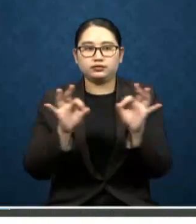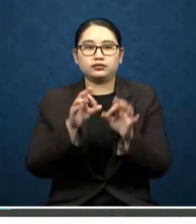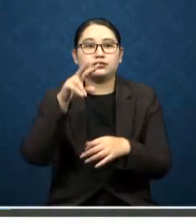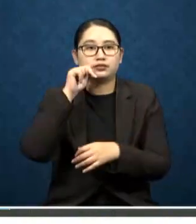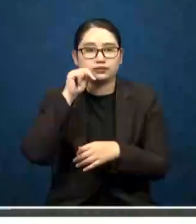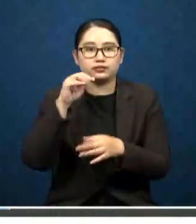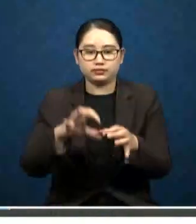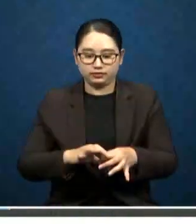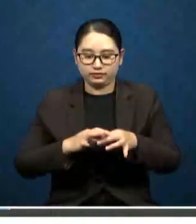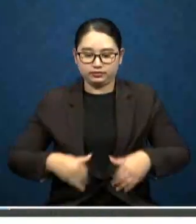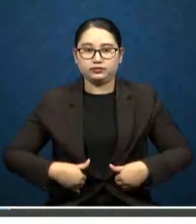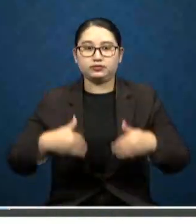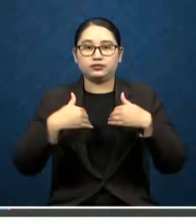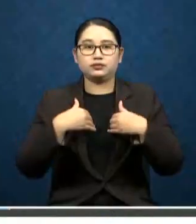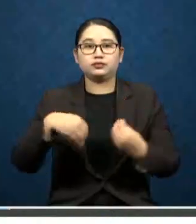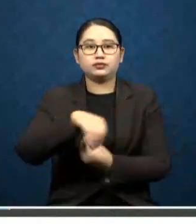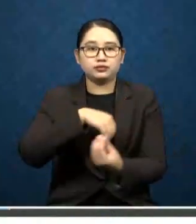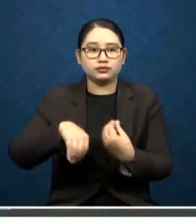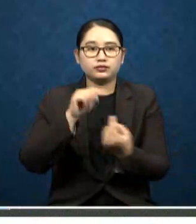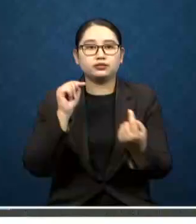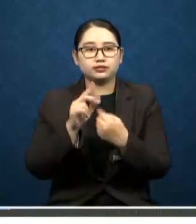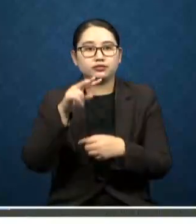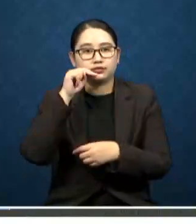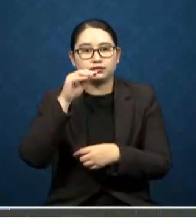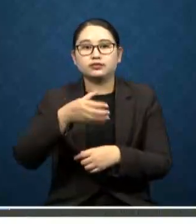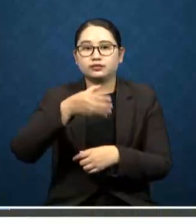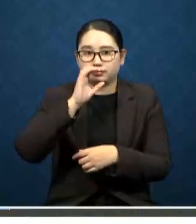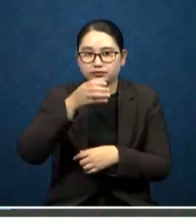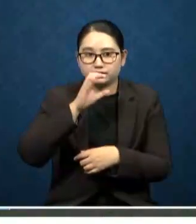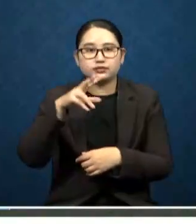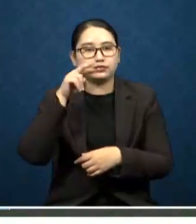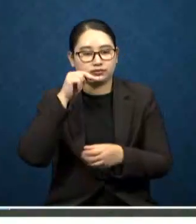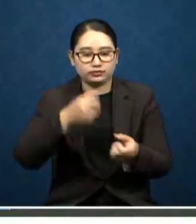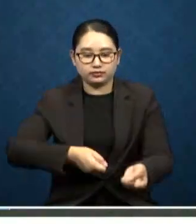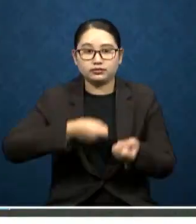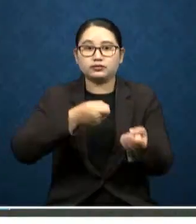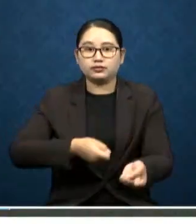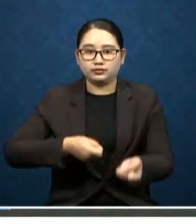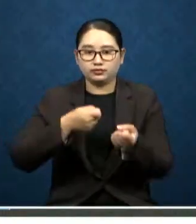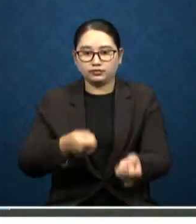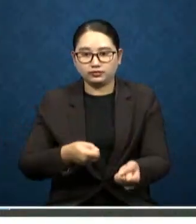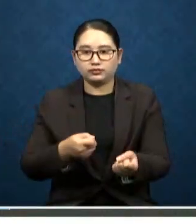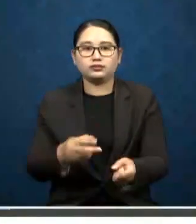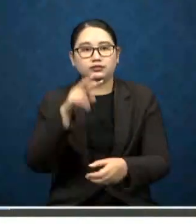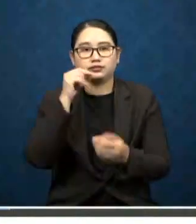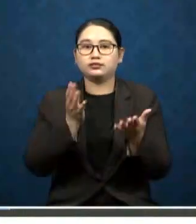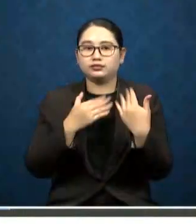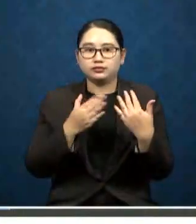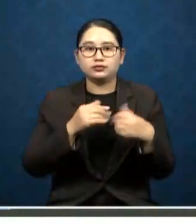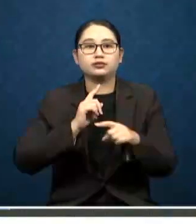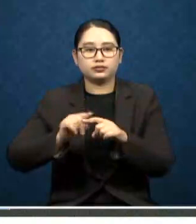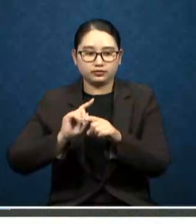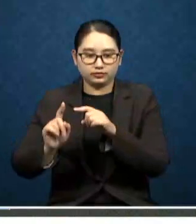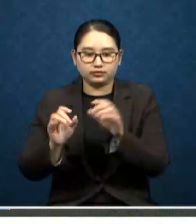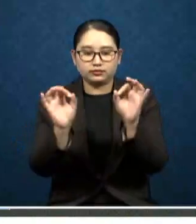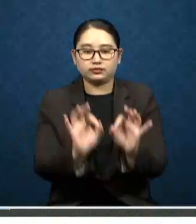เรื่องของการดำรงชีวิตไม่ว่าจะเป็นเรื่องของการเกษตรอุปโภคบริโภคแต่สิ่ง